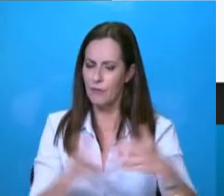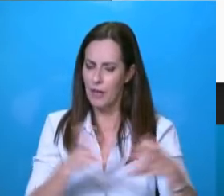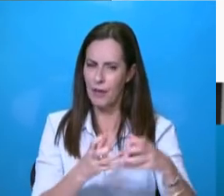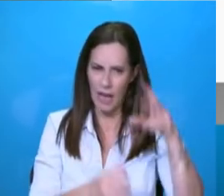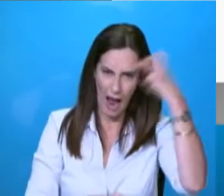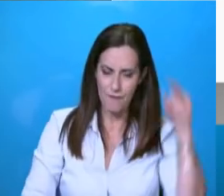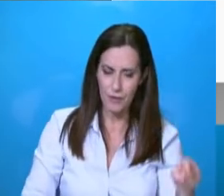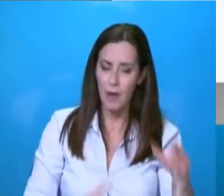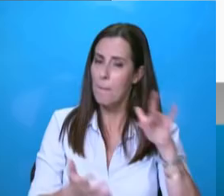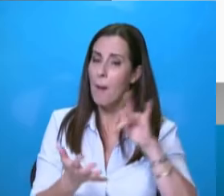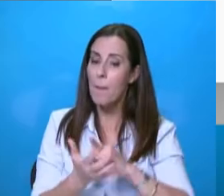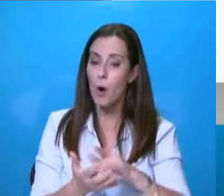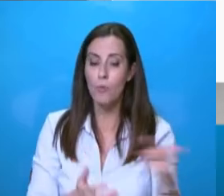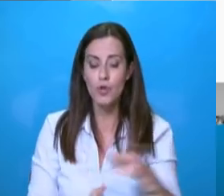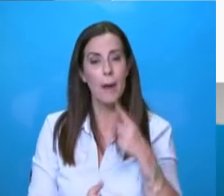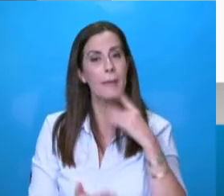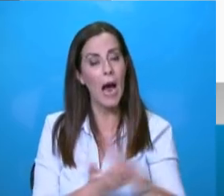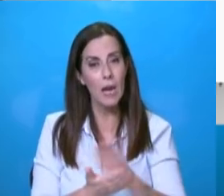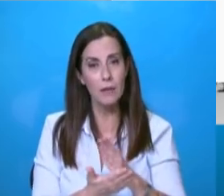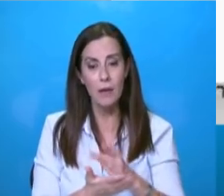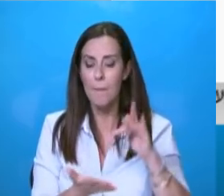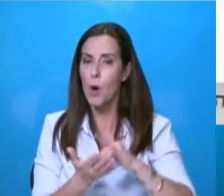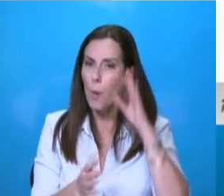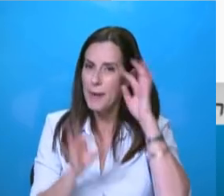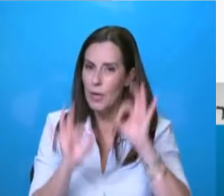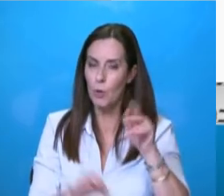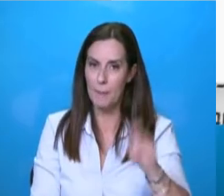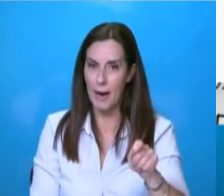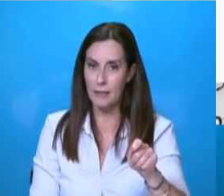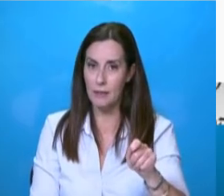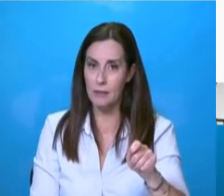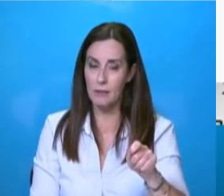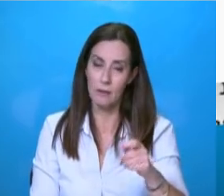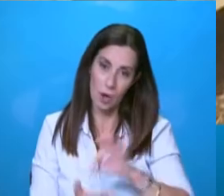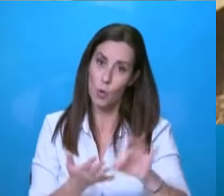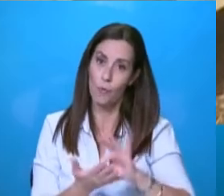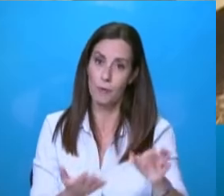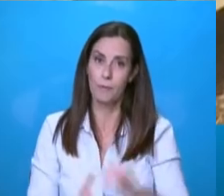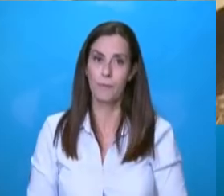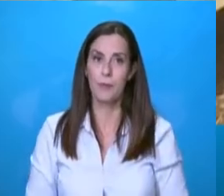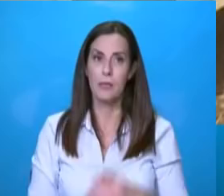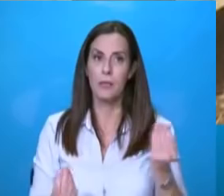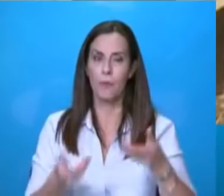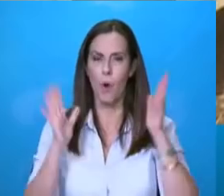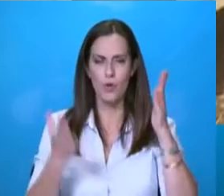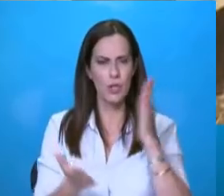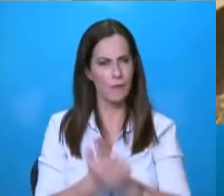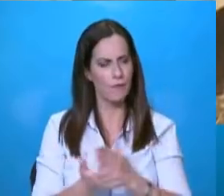הרפורמה במקום אשר הצדדים יגדירו מקום ריאלי בכנסת, נאמר בהסכם. זה דבר מאוד